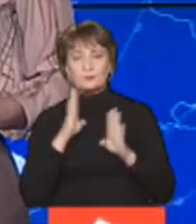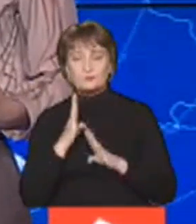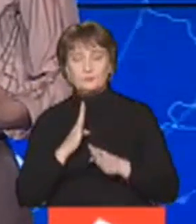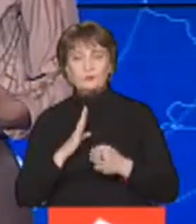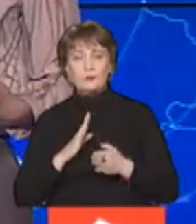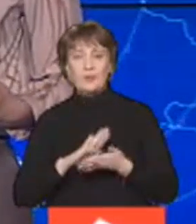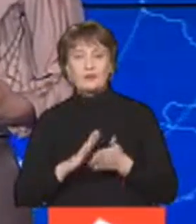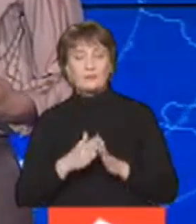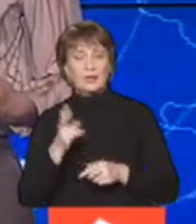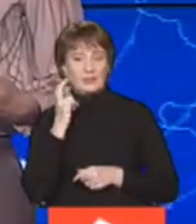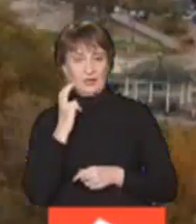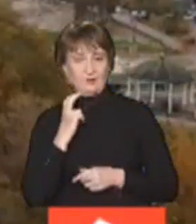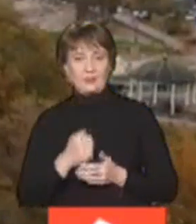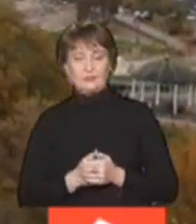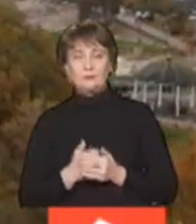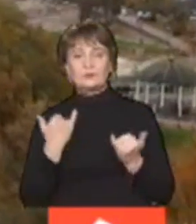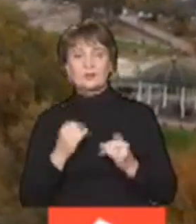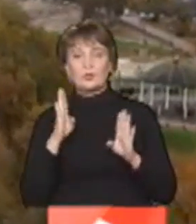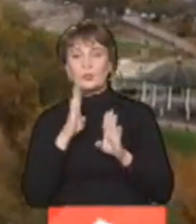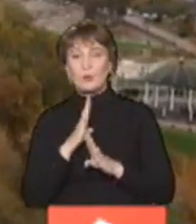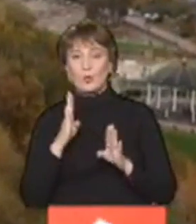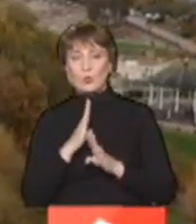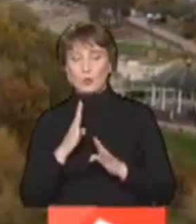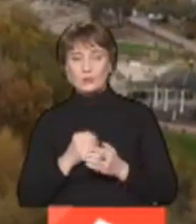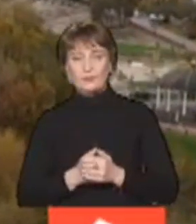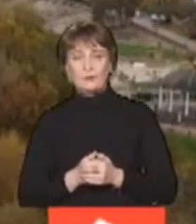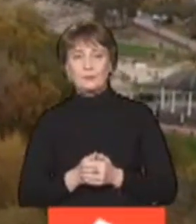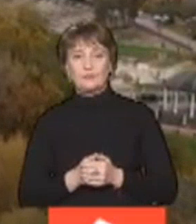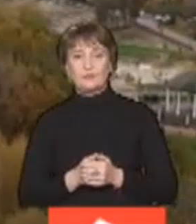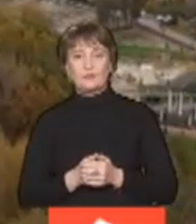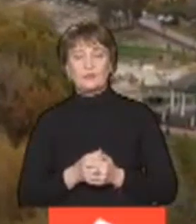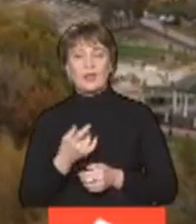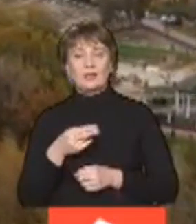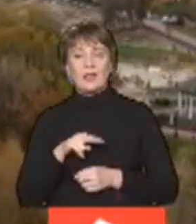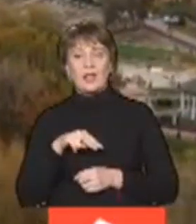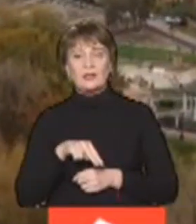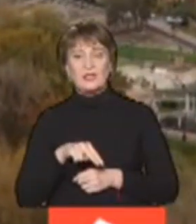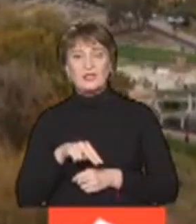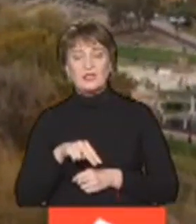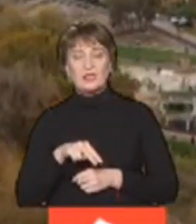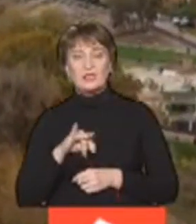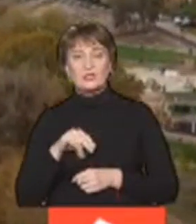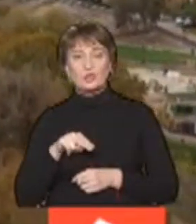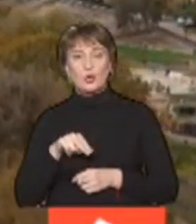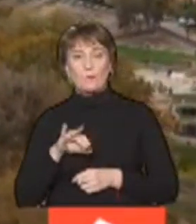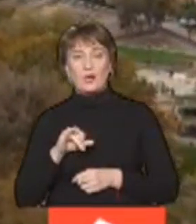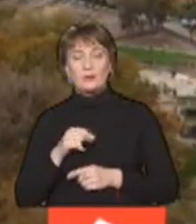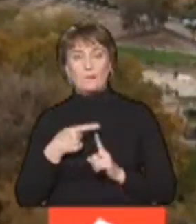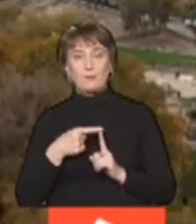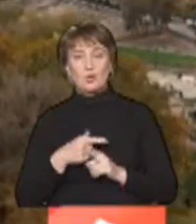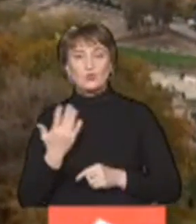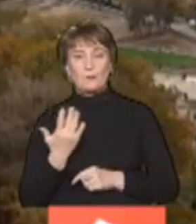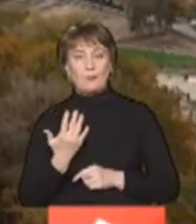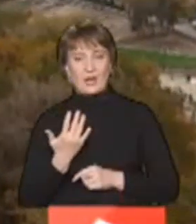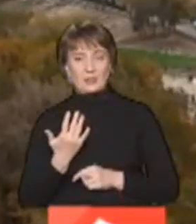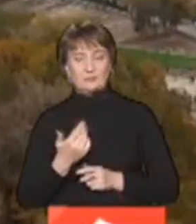Києві. У Києві сьогодні погода класична, як для листопада. Плюс 5 градусів